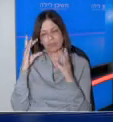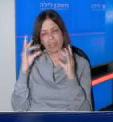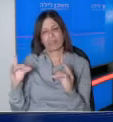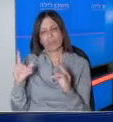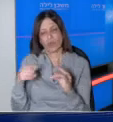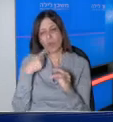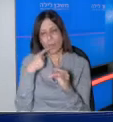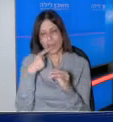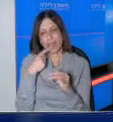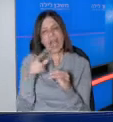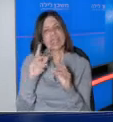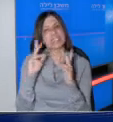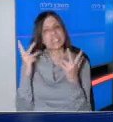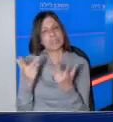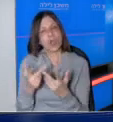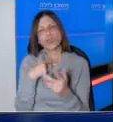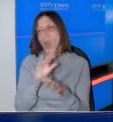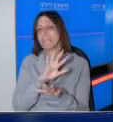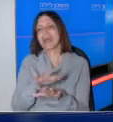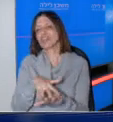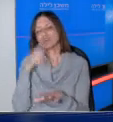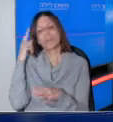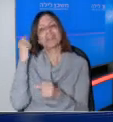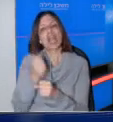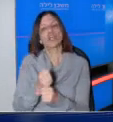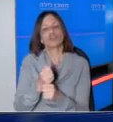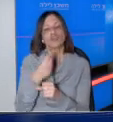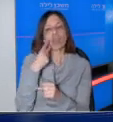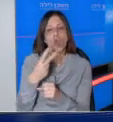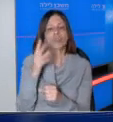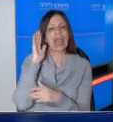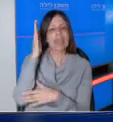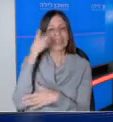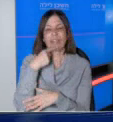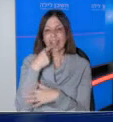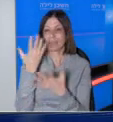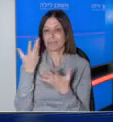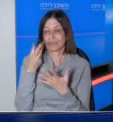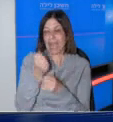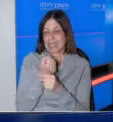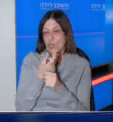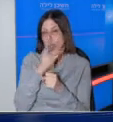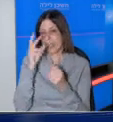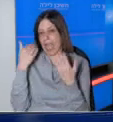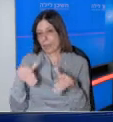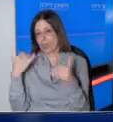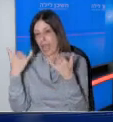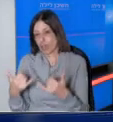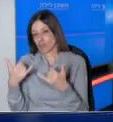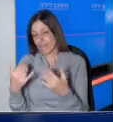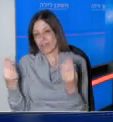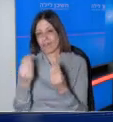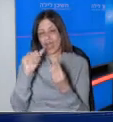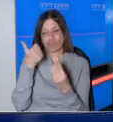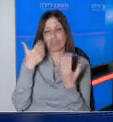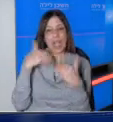בעצם אמנם הציבור, אנחנו לא מרגישים את זה, אבל הוא מתעקש לראות את העתיד ולהגיד, ככל שנגביל יותר עכשיו, קודם כל ההגבלות